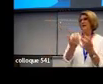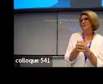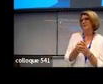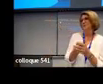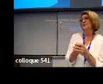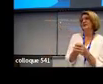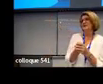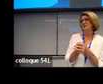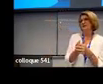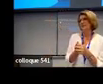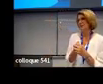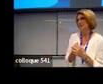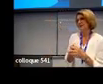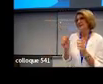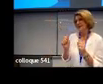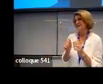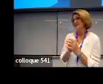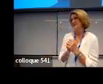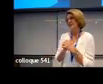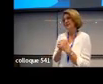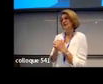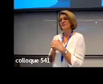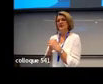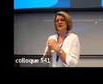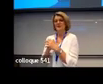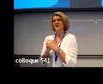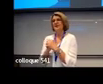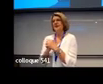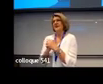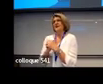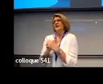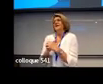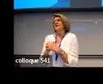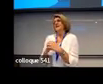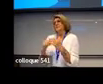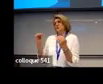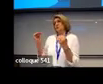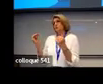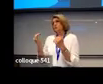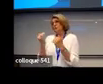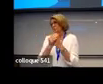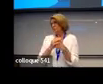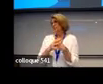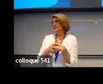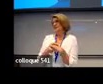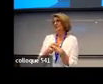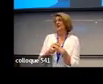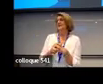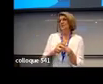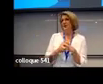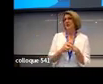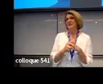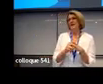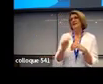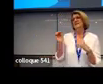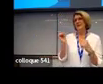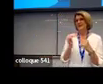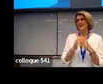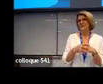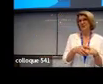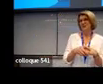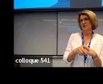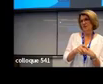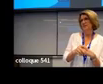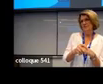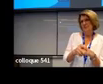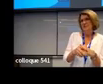a promu les résultats de Wikipédia grâce à son algorithme PageRank, puisque beaucoup, beaucoup, beaucoup de trafic de Wikipédia